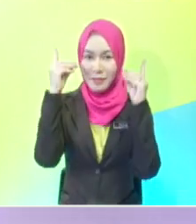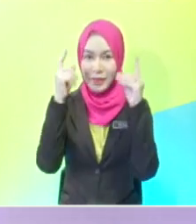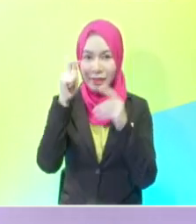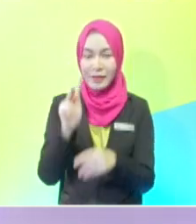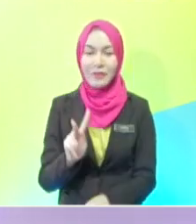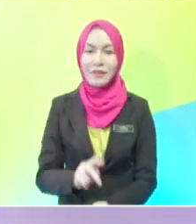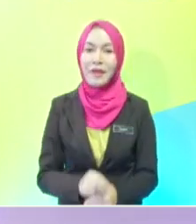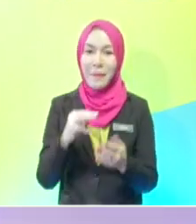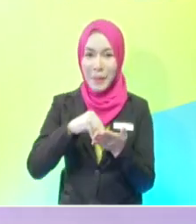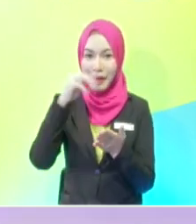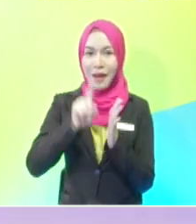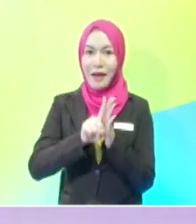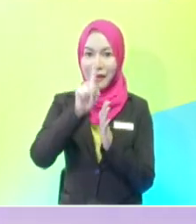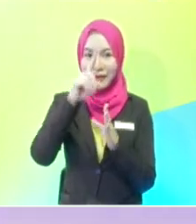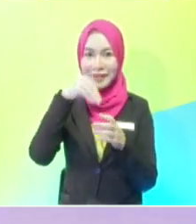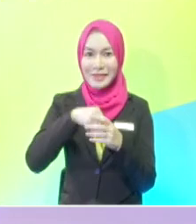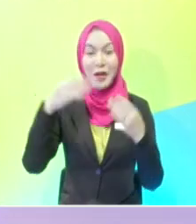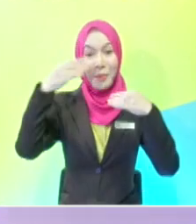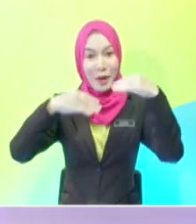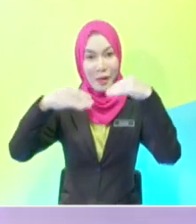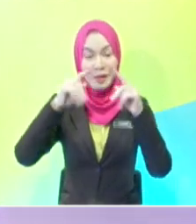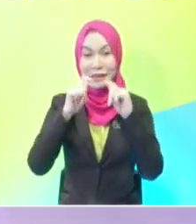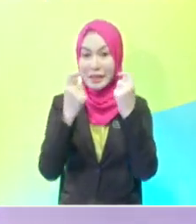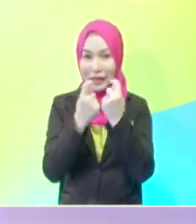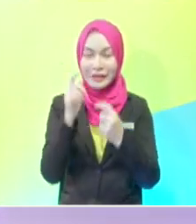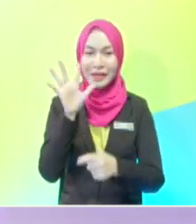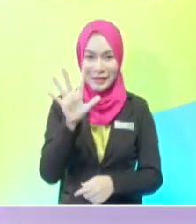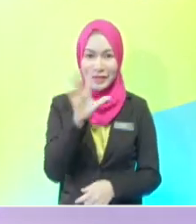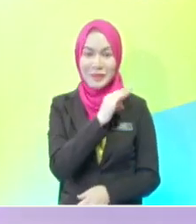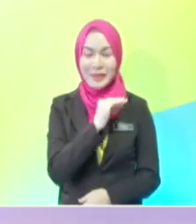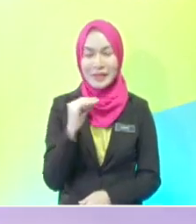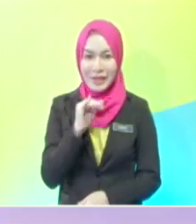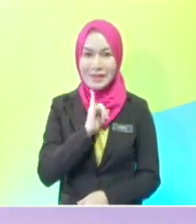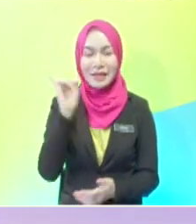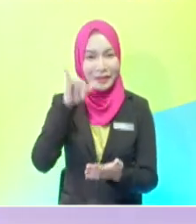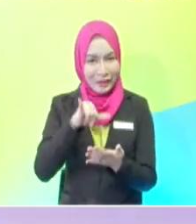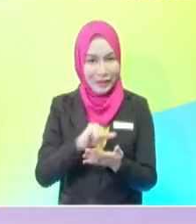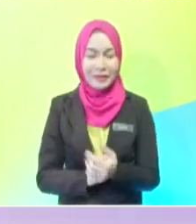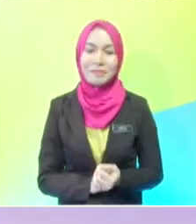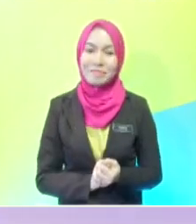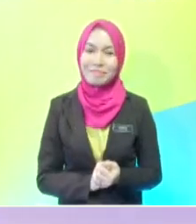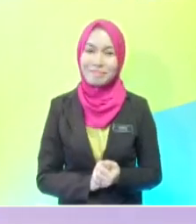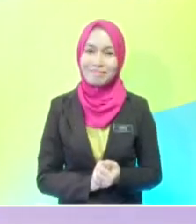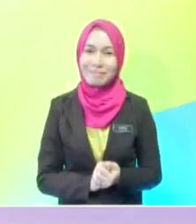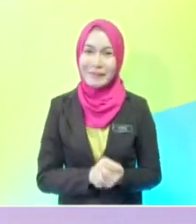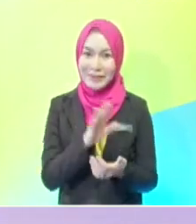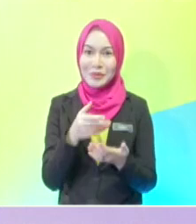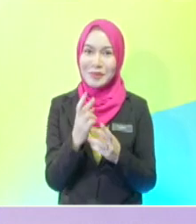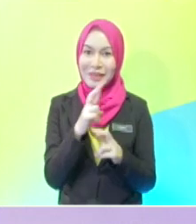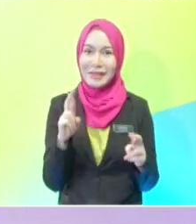mata pelajaran biologi tingkatan 5 dan pastinya Inilah dia guru kita pada hari yaitu